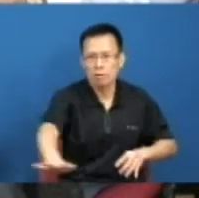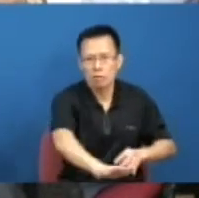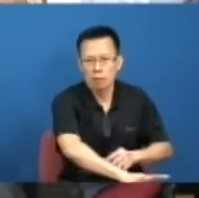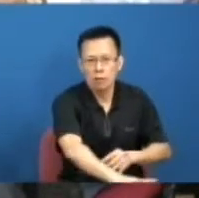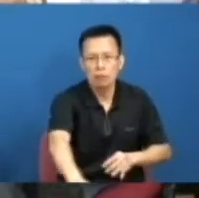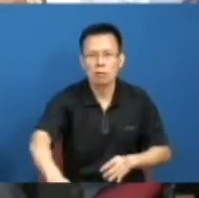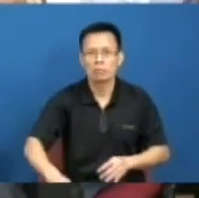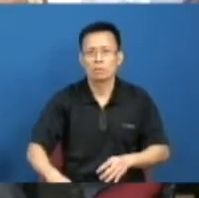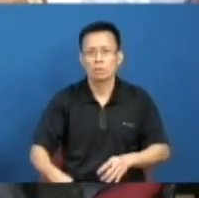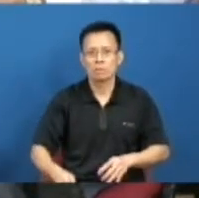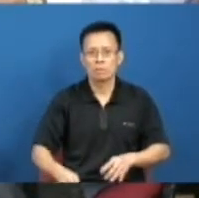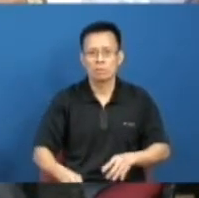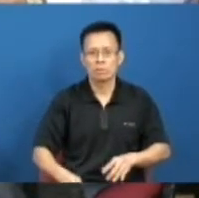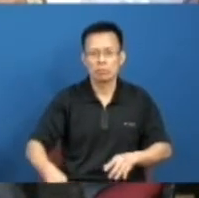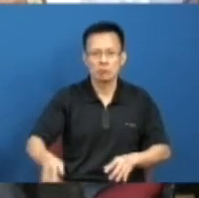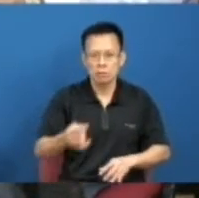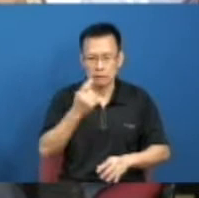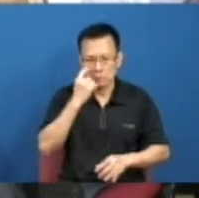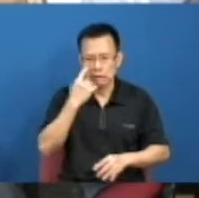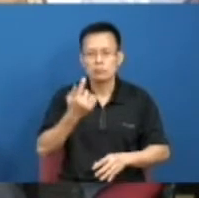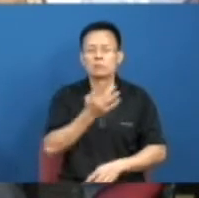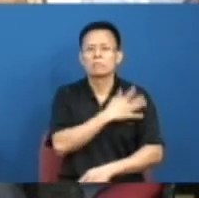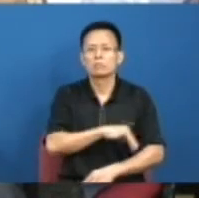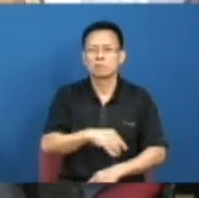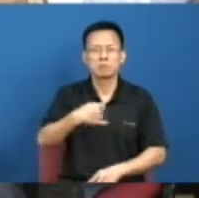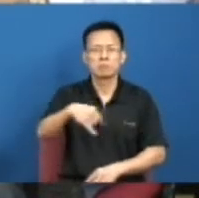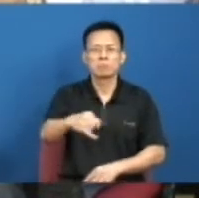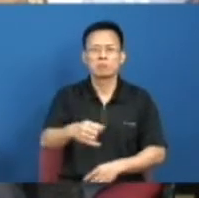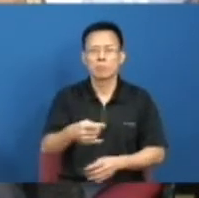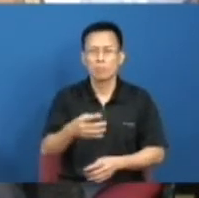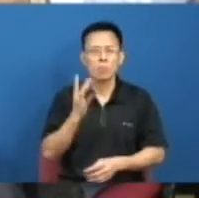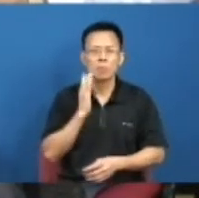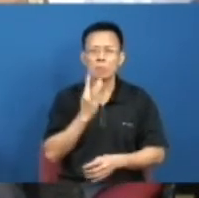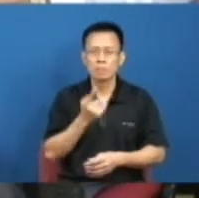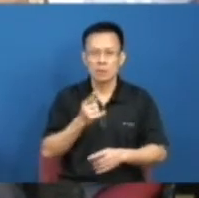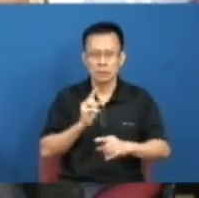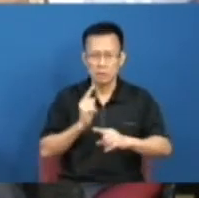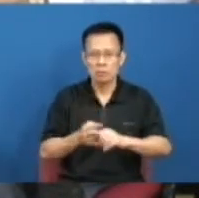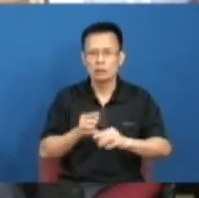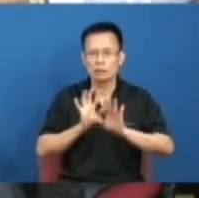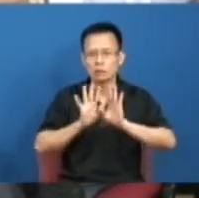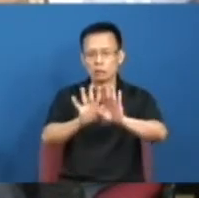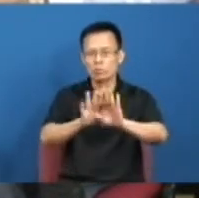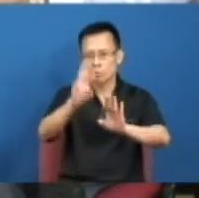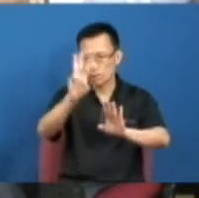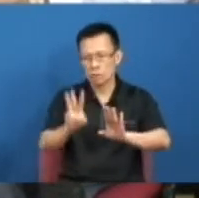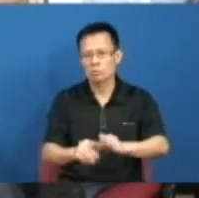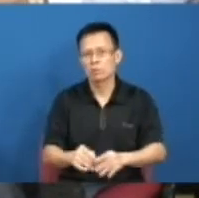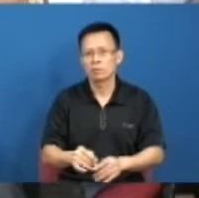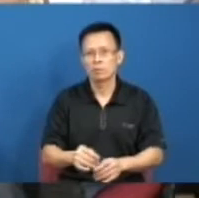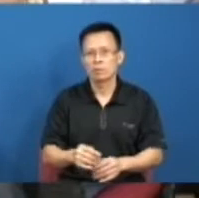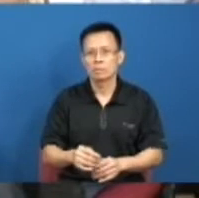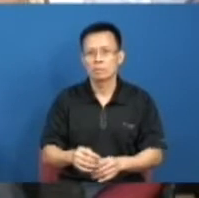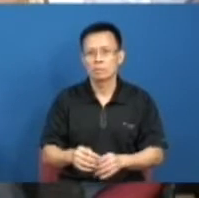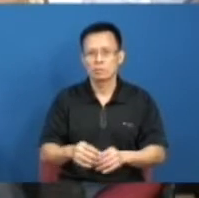個面，因為咁樣咧，你冇辦法可以阻止有啲地方係入水嘅。 嗯， 嚇、呢個係